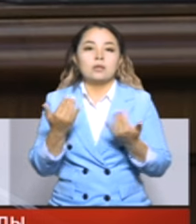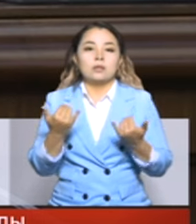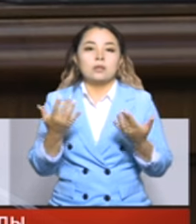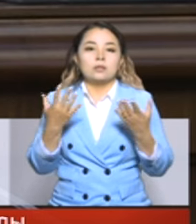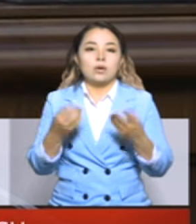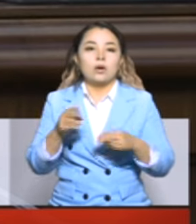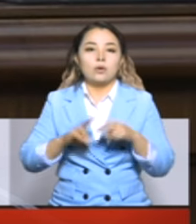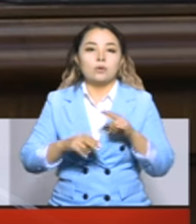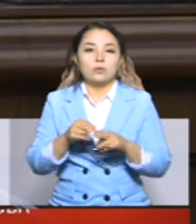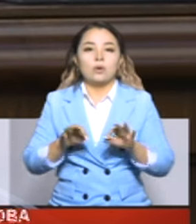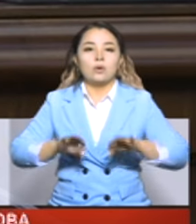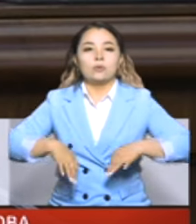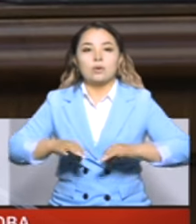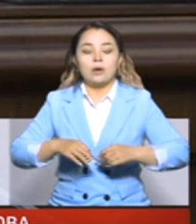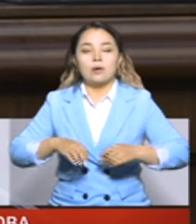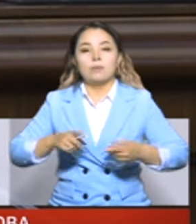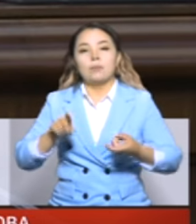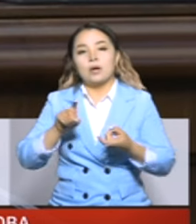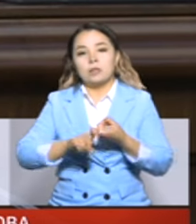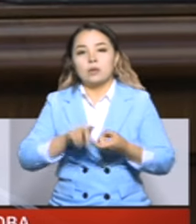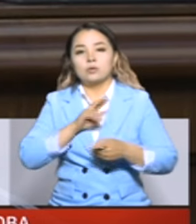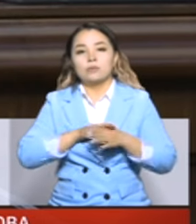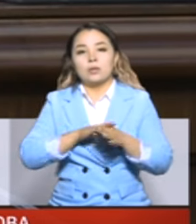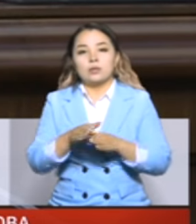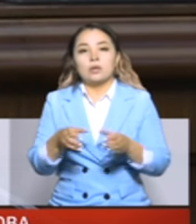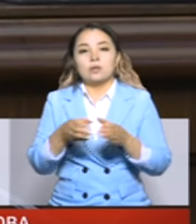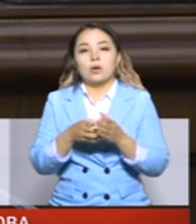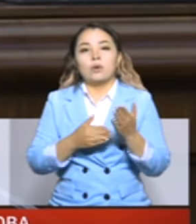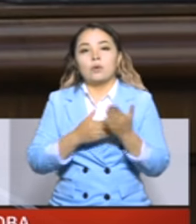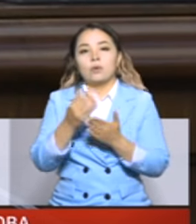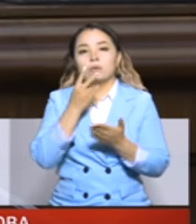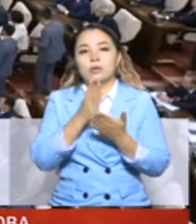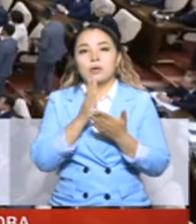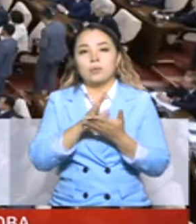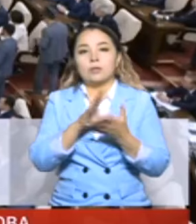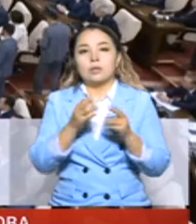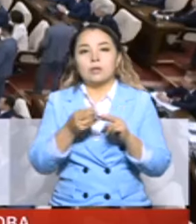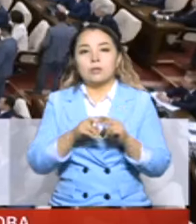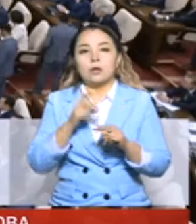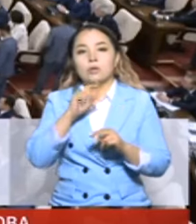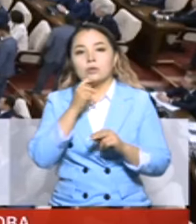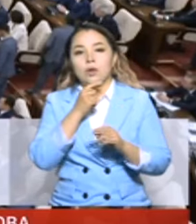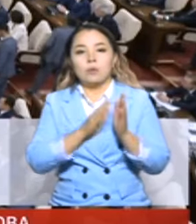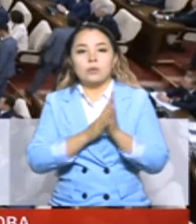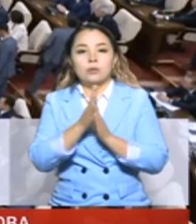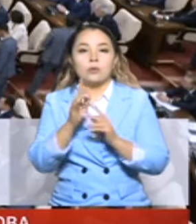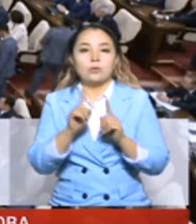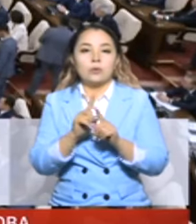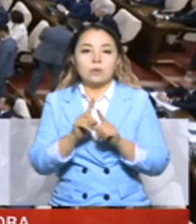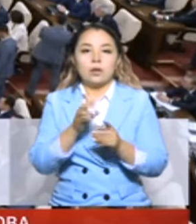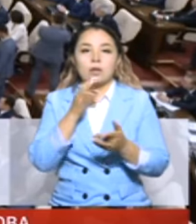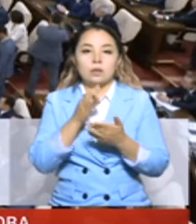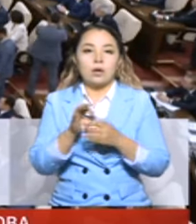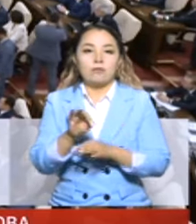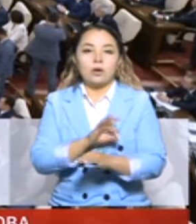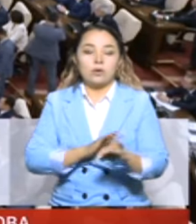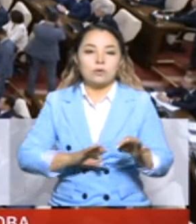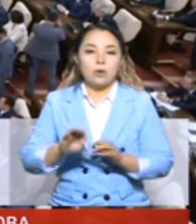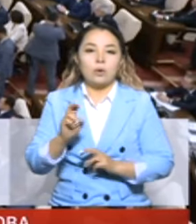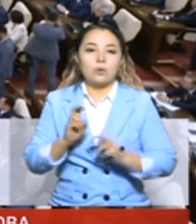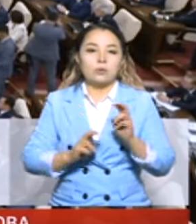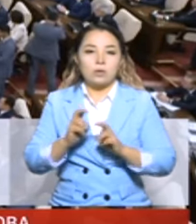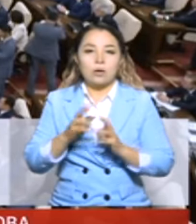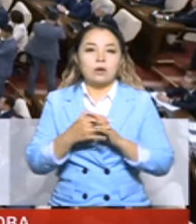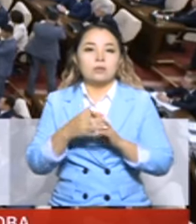өзінде құрылыс, көлік және байланыс салаларындағы көрсеткіш жоғары. Экономикалық өсудің негізгі драйвері ретінде инфрақұрылым, өңдеу